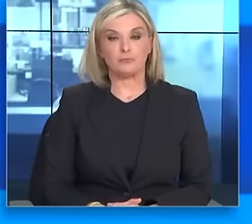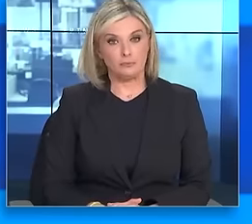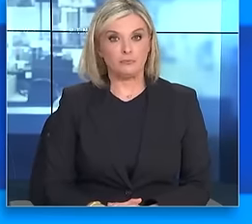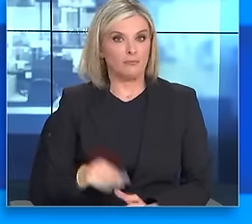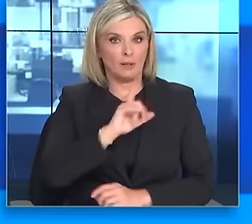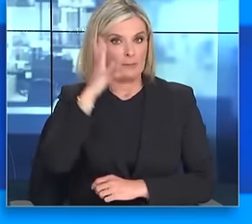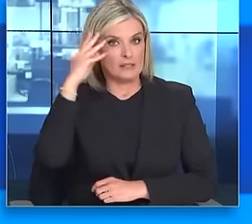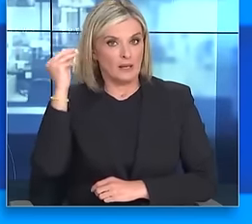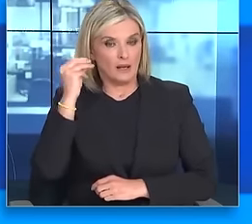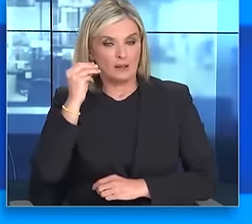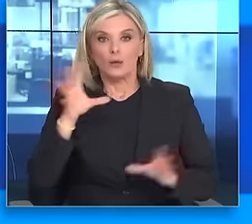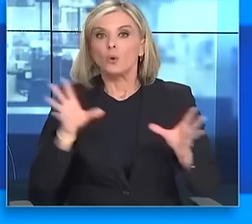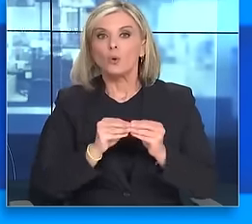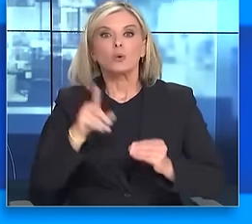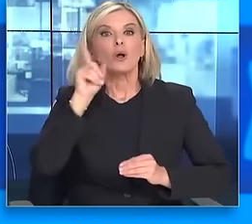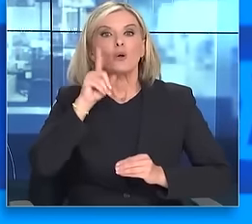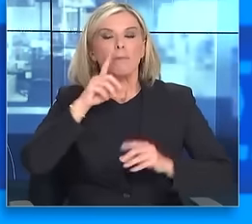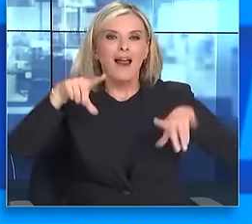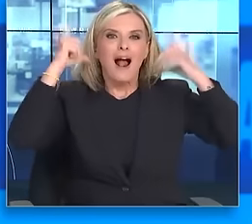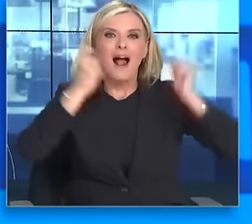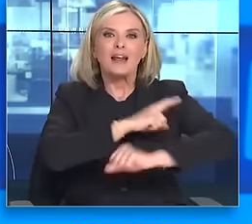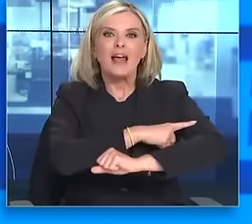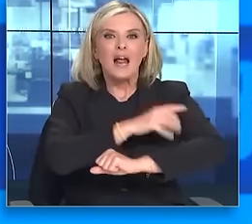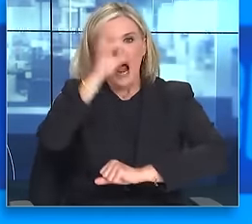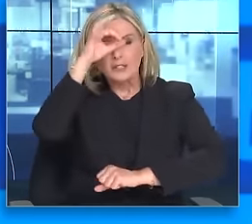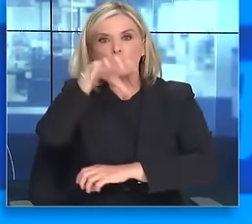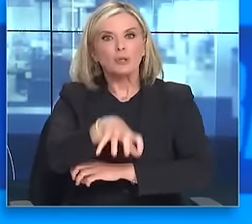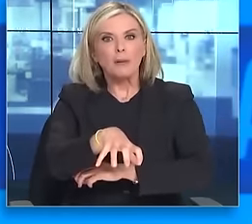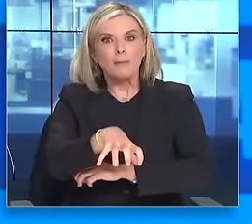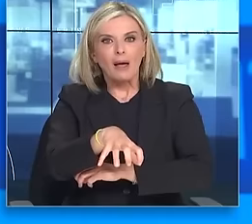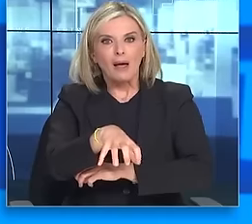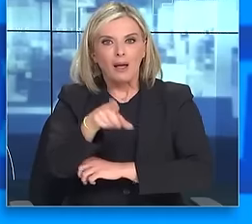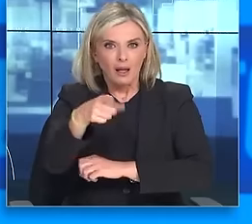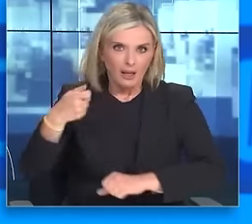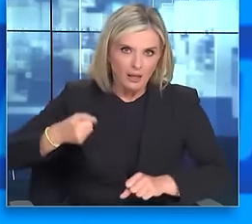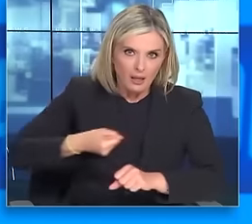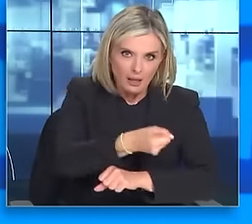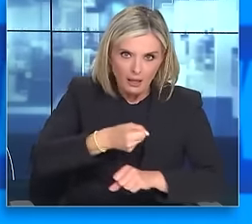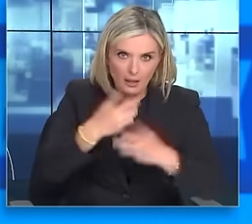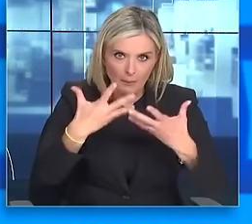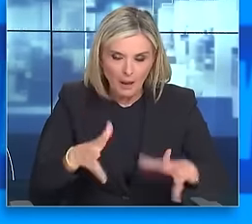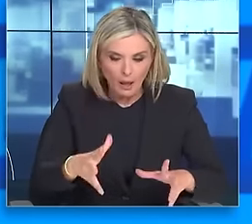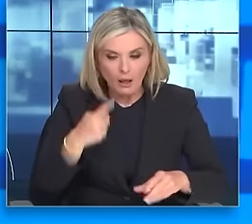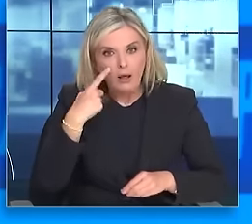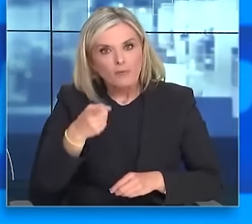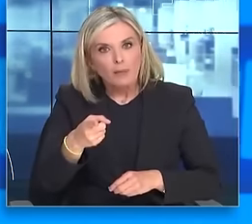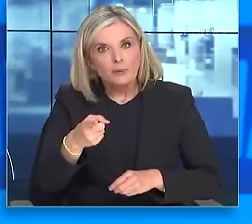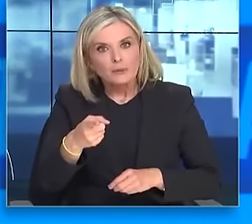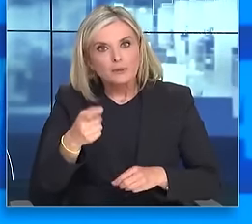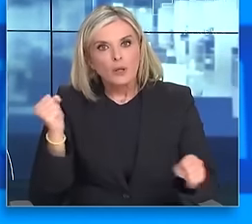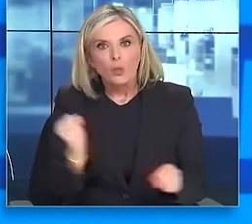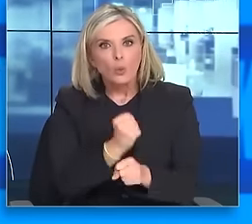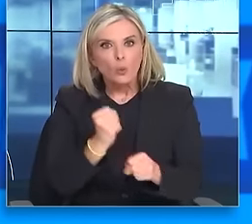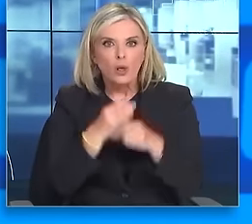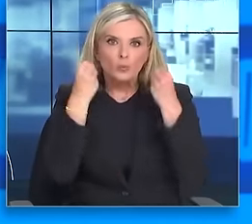Κυριακής ήταν μια τραγωδία η οποία κατέδειξε ότι ό,τι και αν κάνουμε πρέπει πάντα να κάνουμε περισσότερα, γιατί εκεί πράγματι τίποτα δεν λειτουργήσε